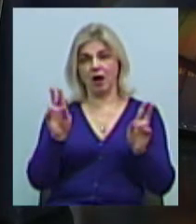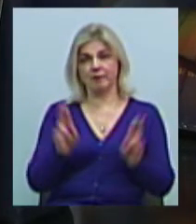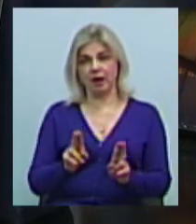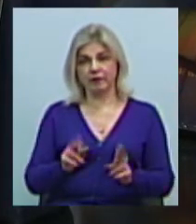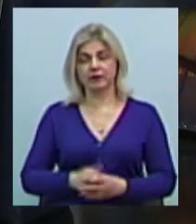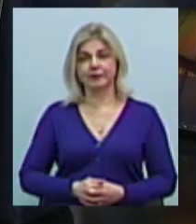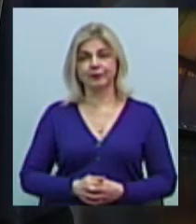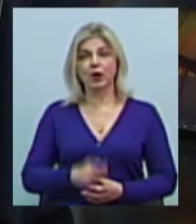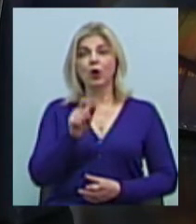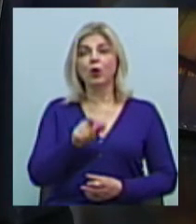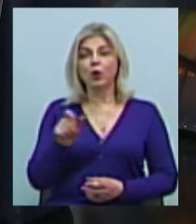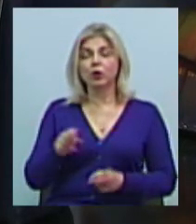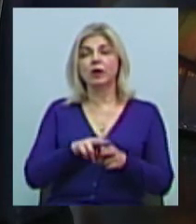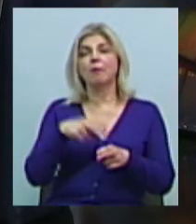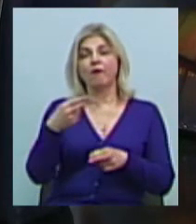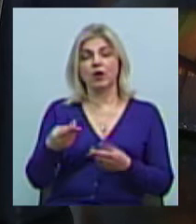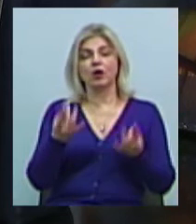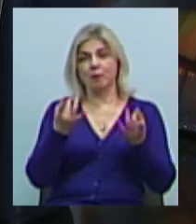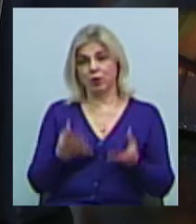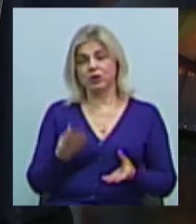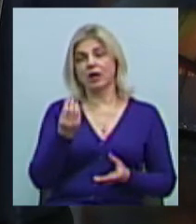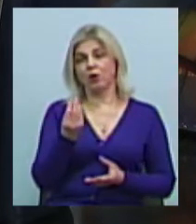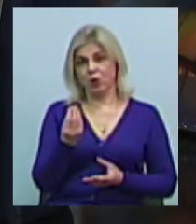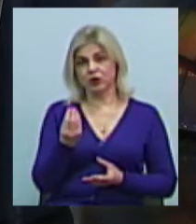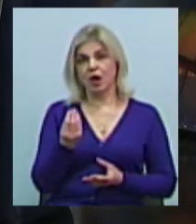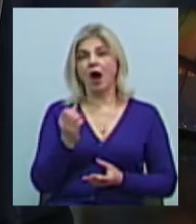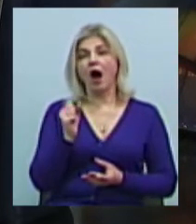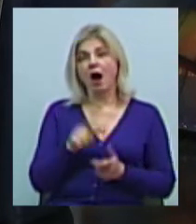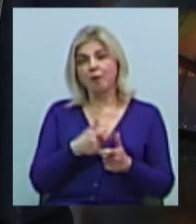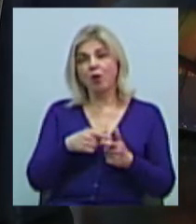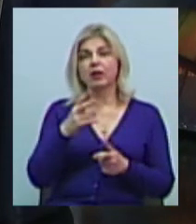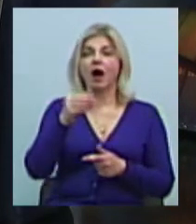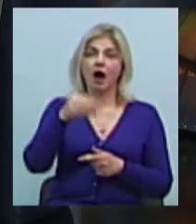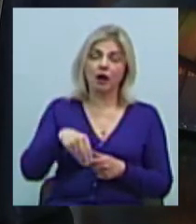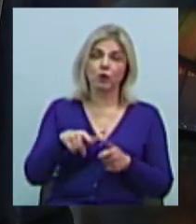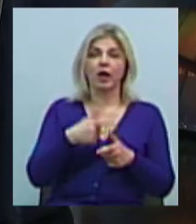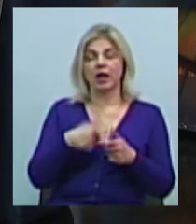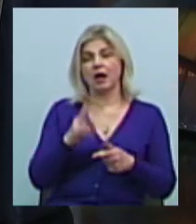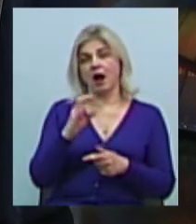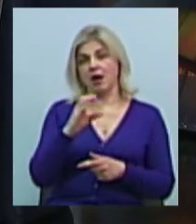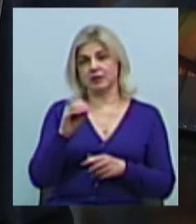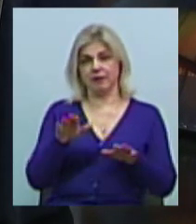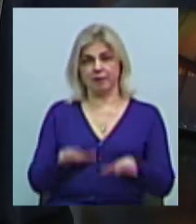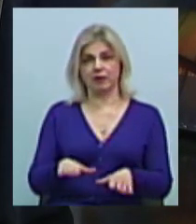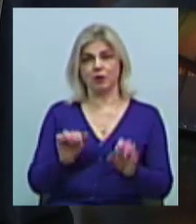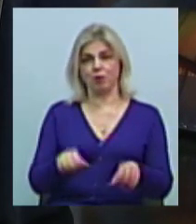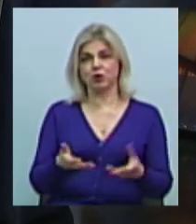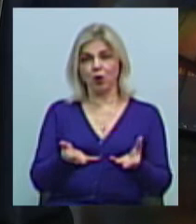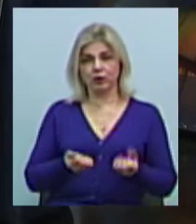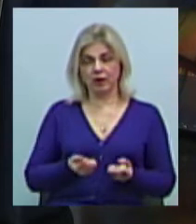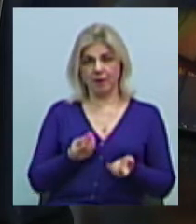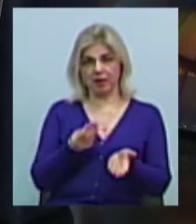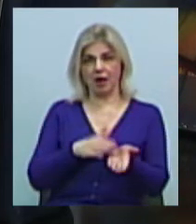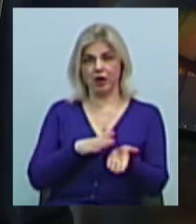людям повернуть просто гроші, да, так? Повернуть будуть гроші або на картку, або безпосередньо в касі можна отримати